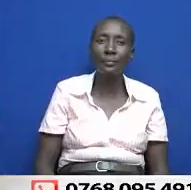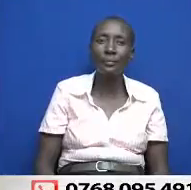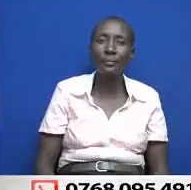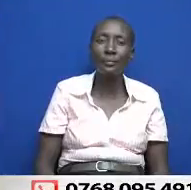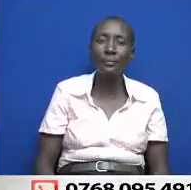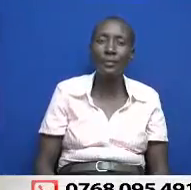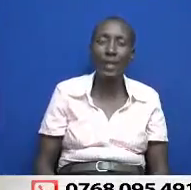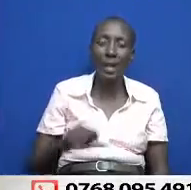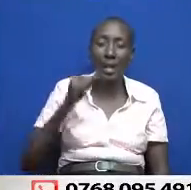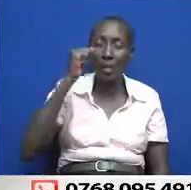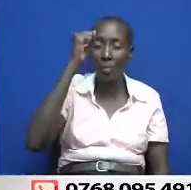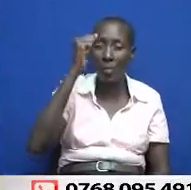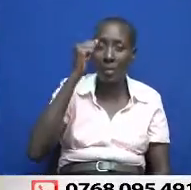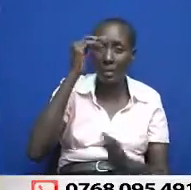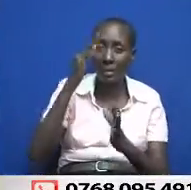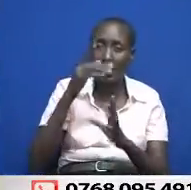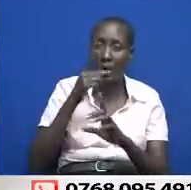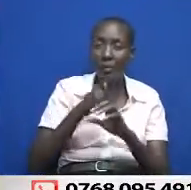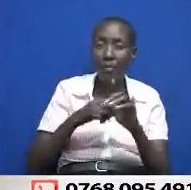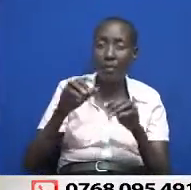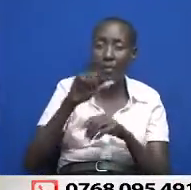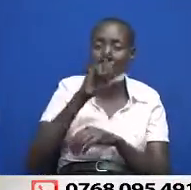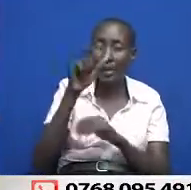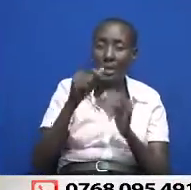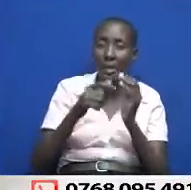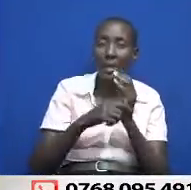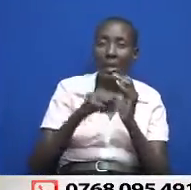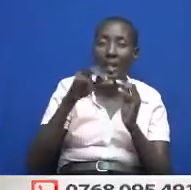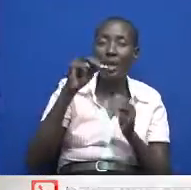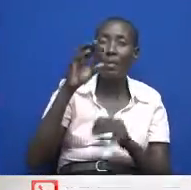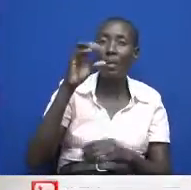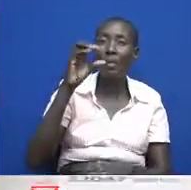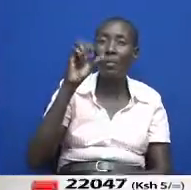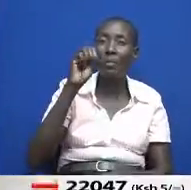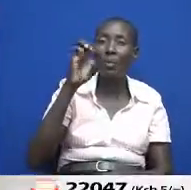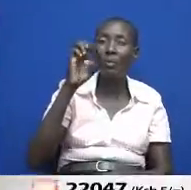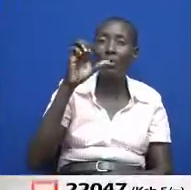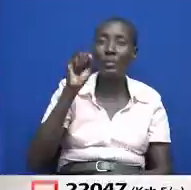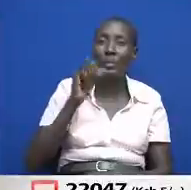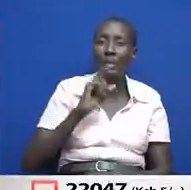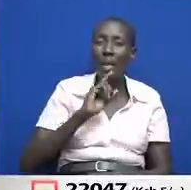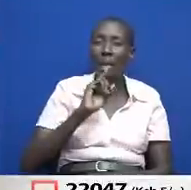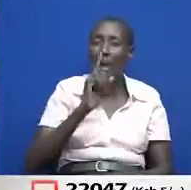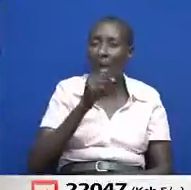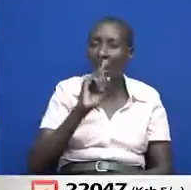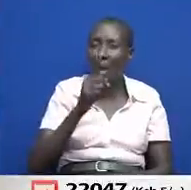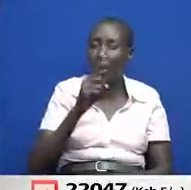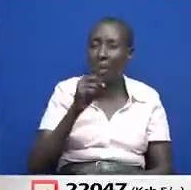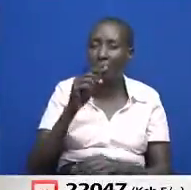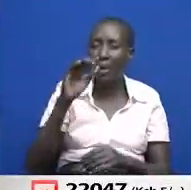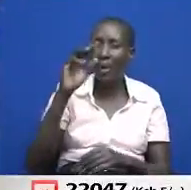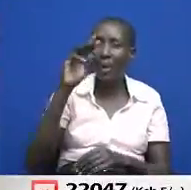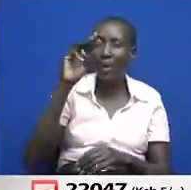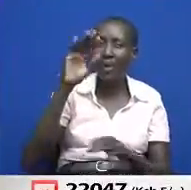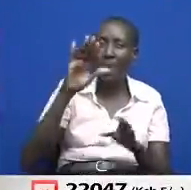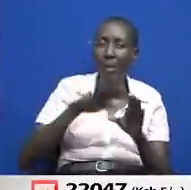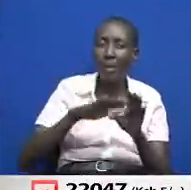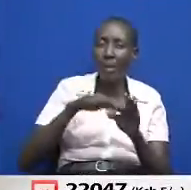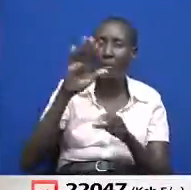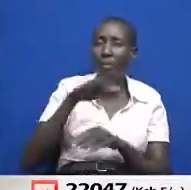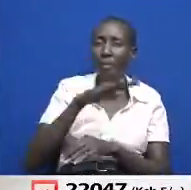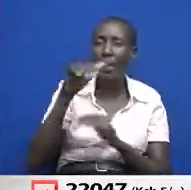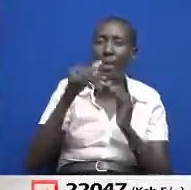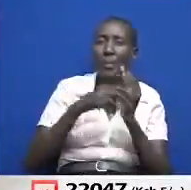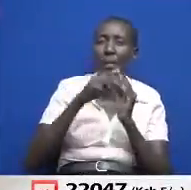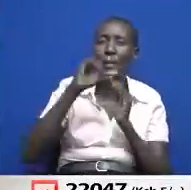Mwanasiasa kutoka eneo hilo Moses Wanjala na Ndole makashifu kisa hicho na kumnyoshea kidole cha lawama mbunge wa Sirisha John Waluke kwa